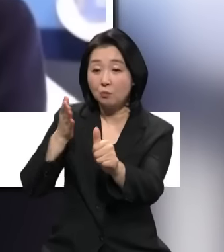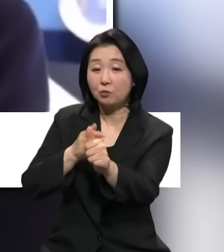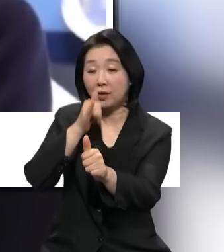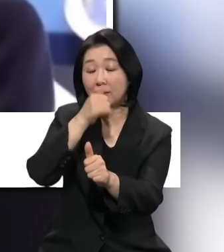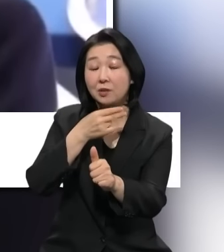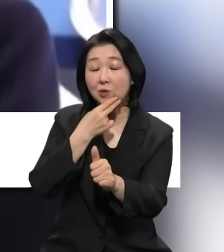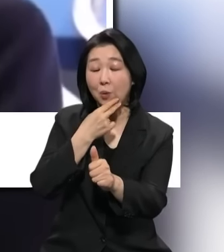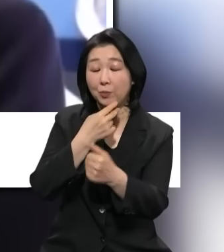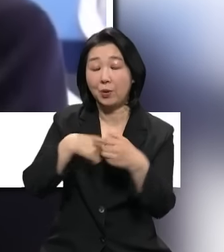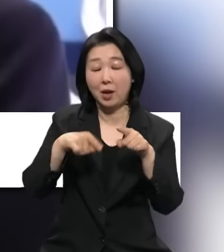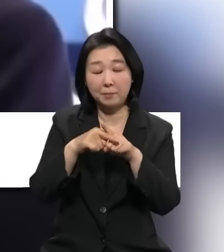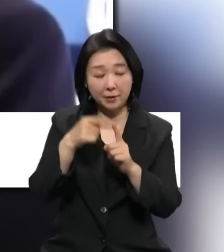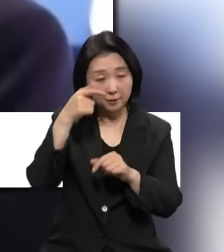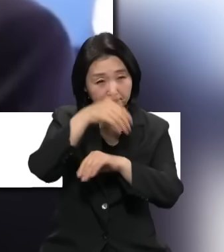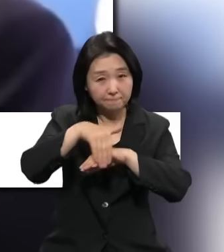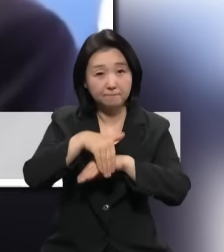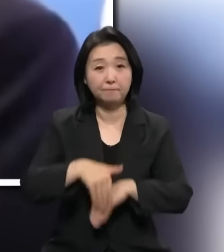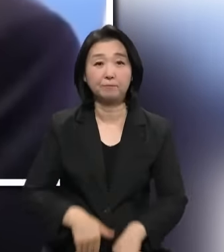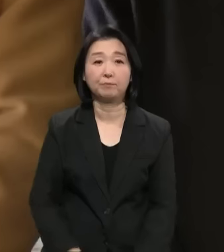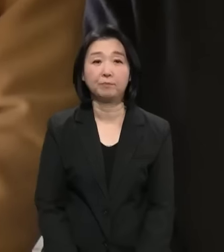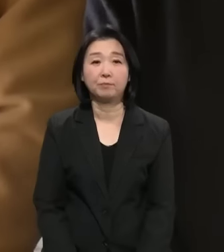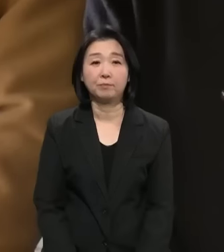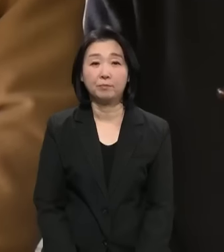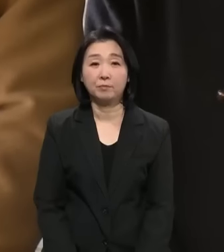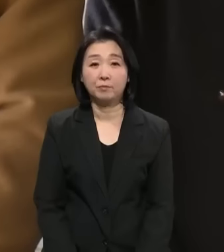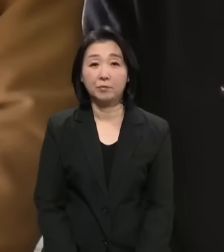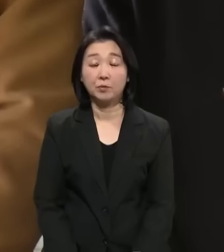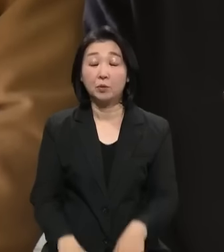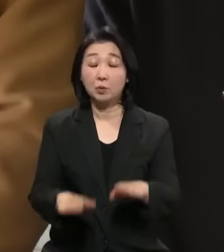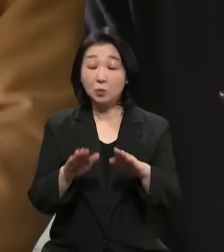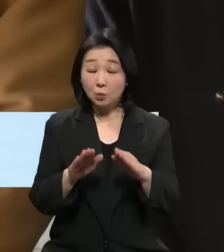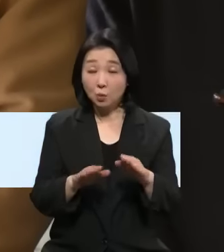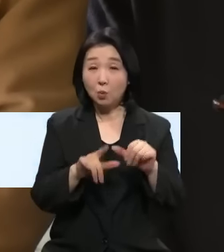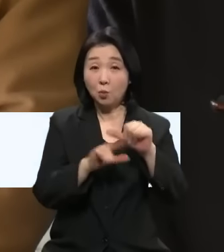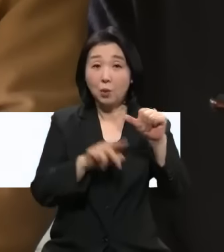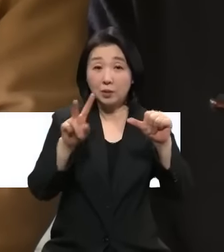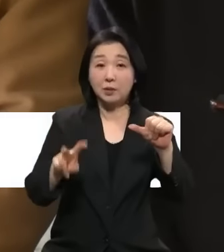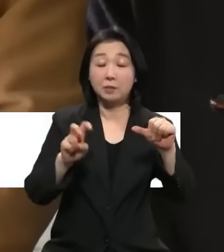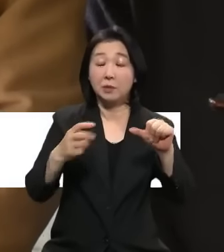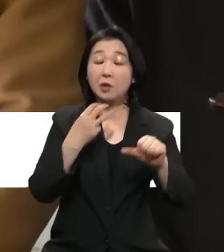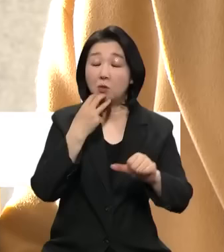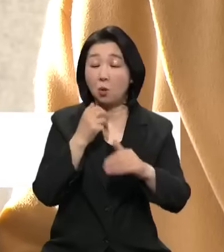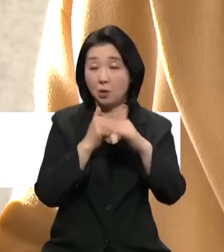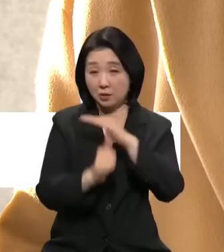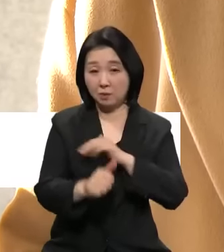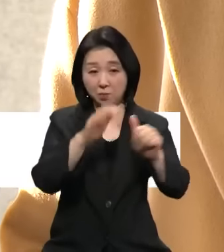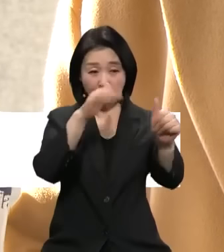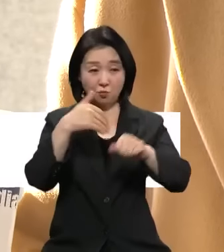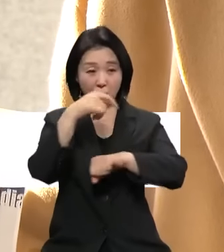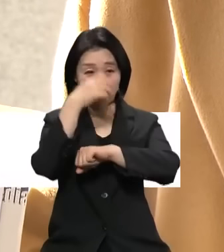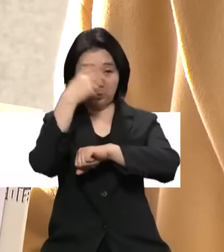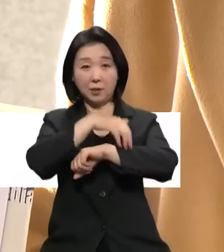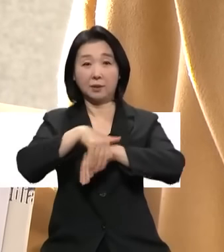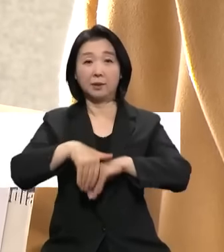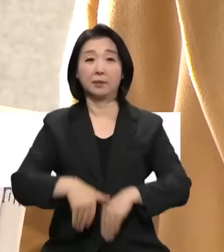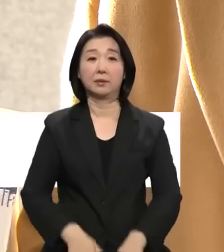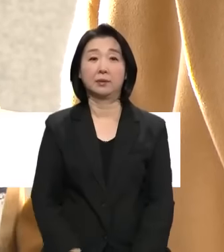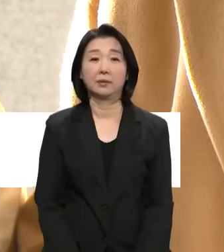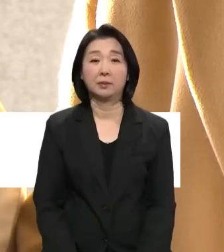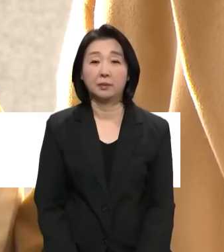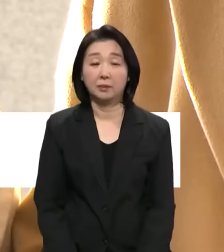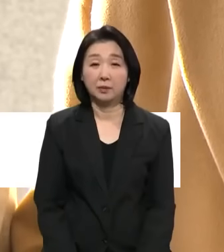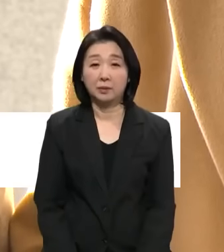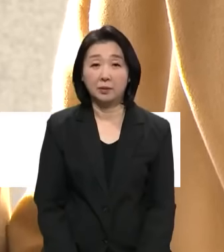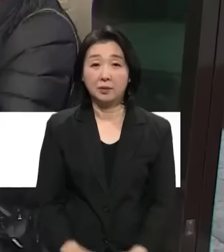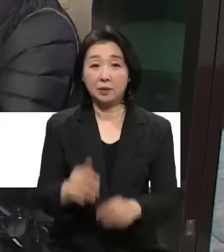등도 물를 것으로 보입니다 검찰은 오는 20일엔 백은종 서울의소리 대표도 소환조사 입 최근